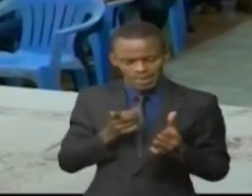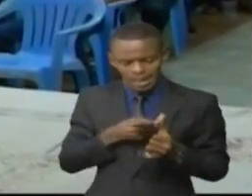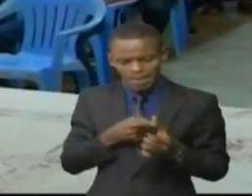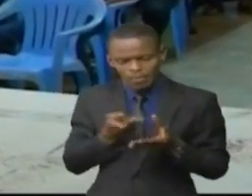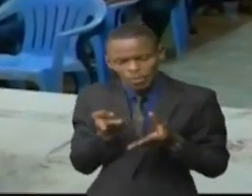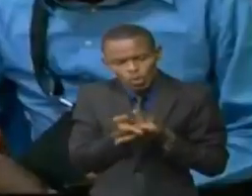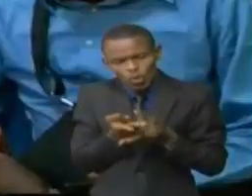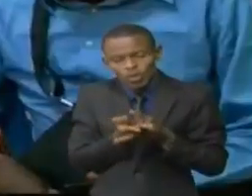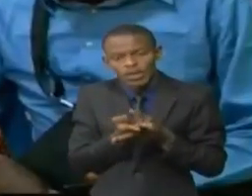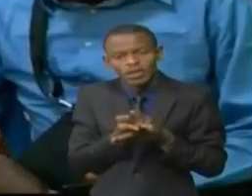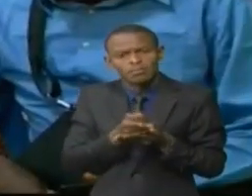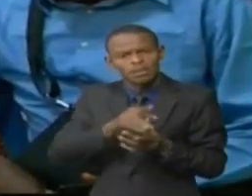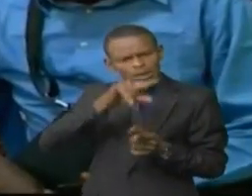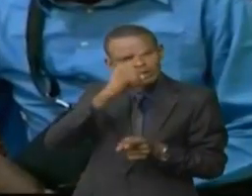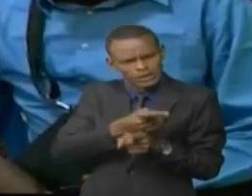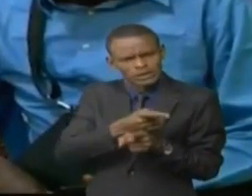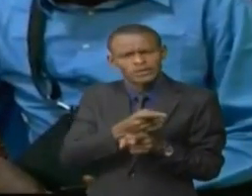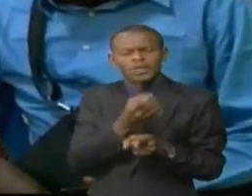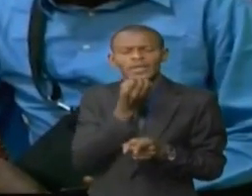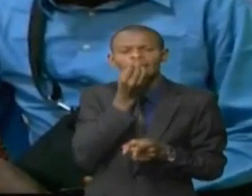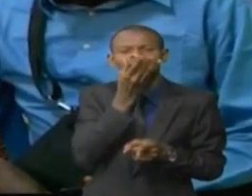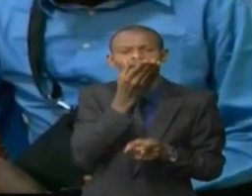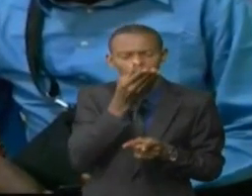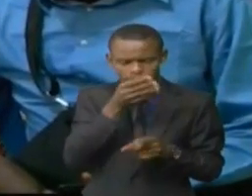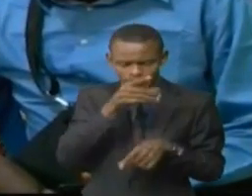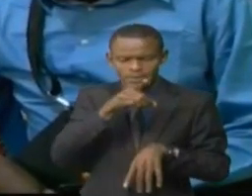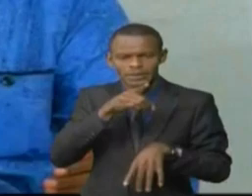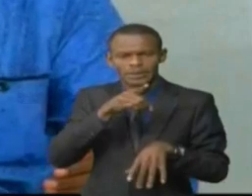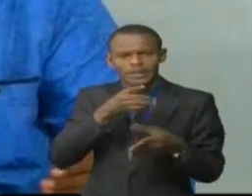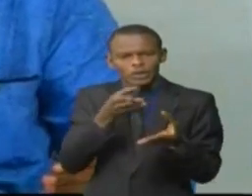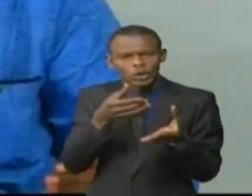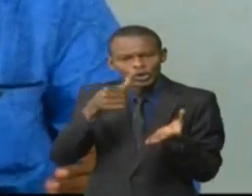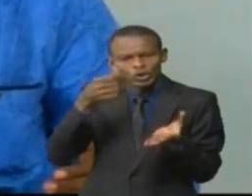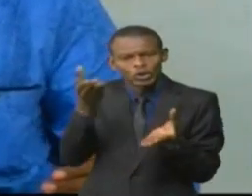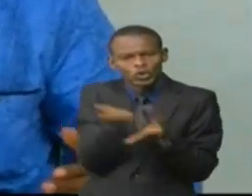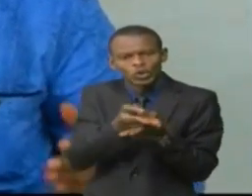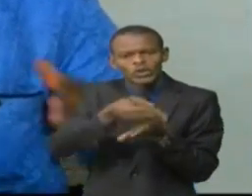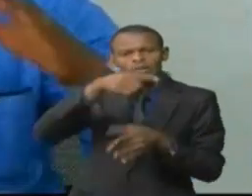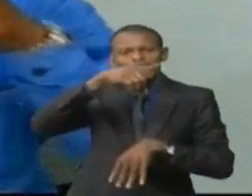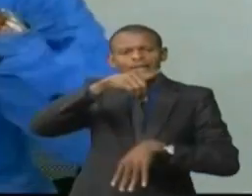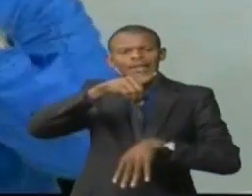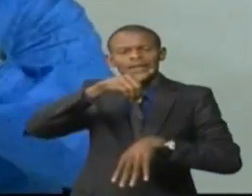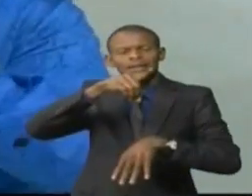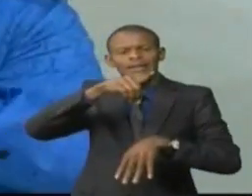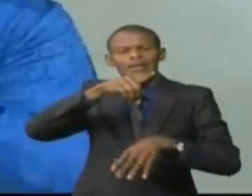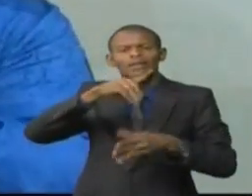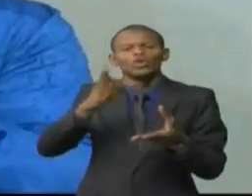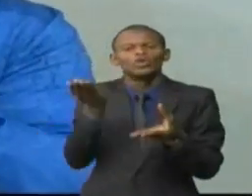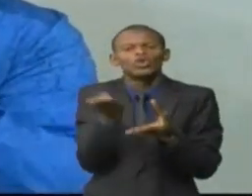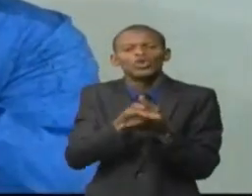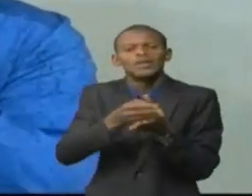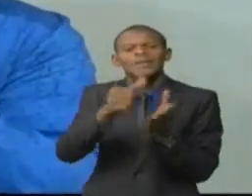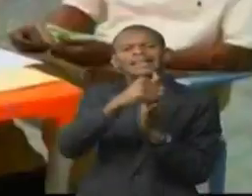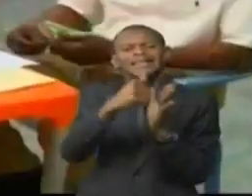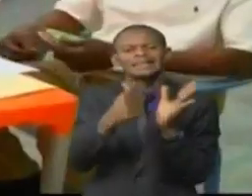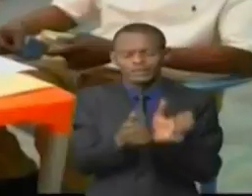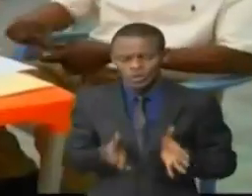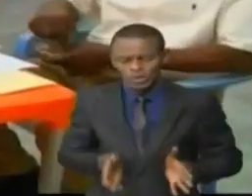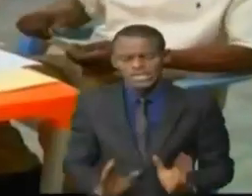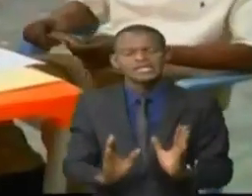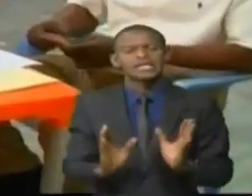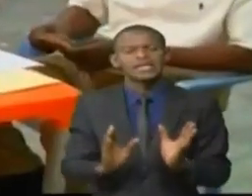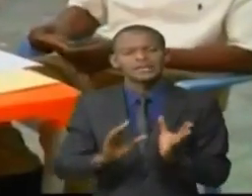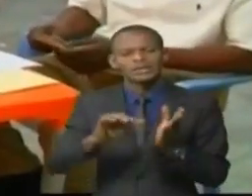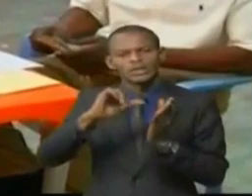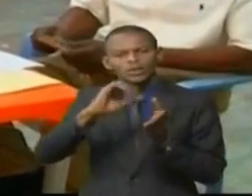par exemple des extraits d'actes de naissance, de mariage, au lieu des attestations. Il a également précisé que la CNSS ne